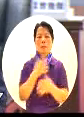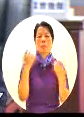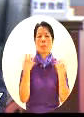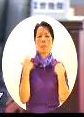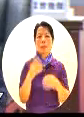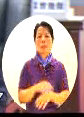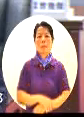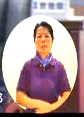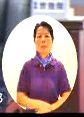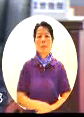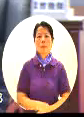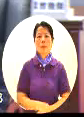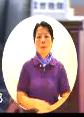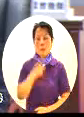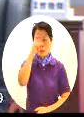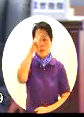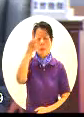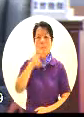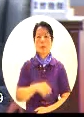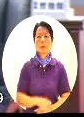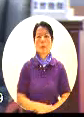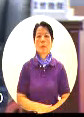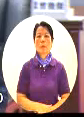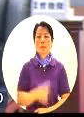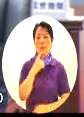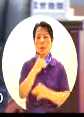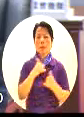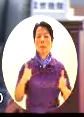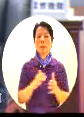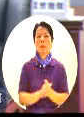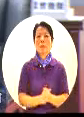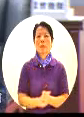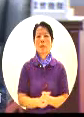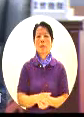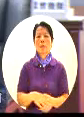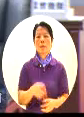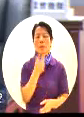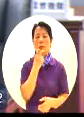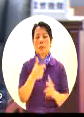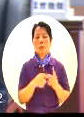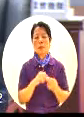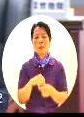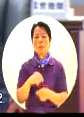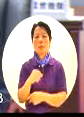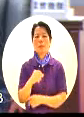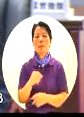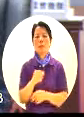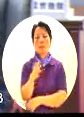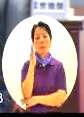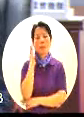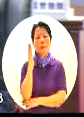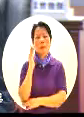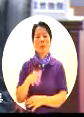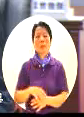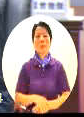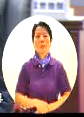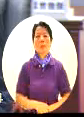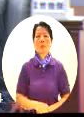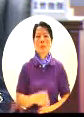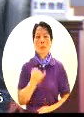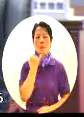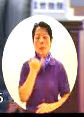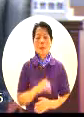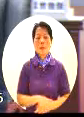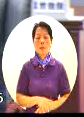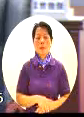啊，希望讲哈。我们中央跟地方哈啊，会当讲